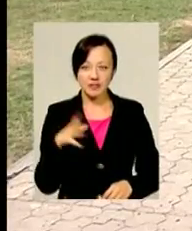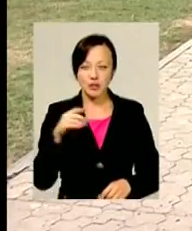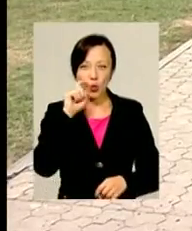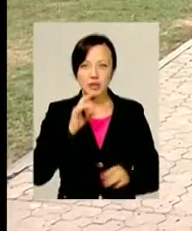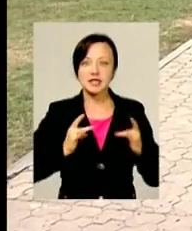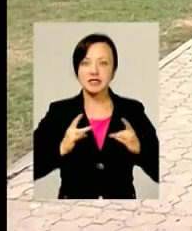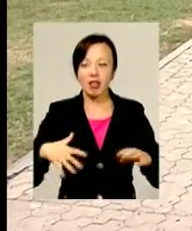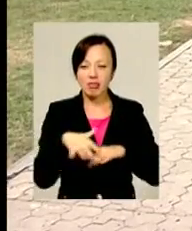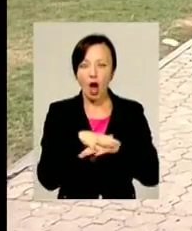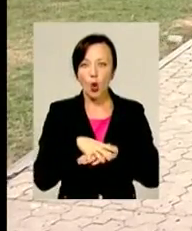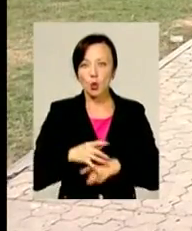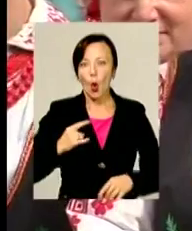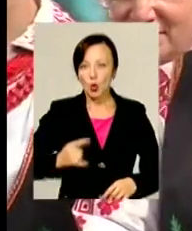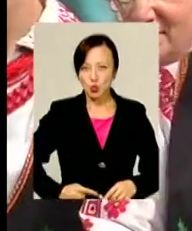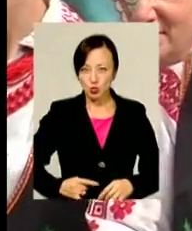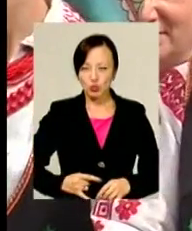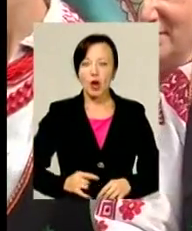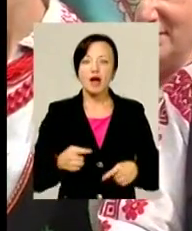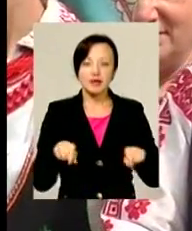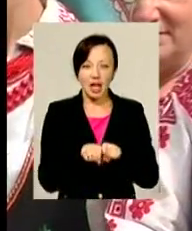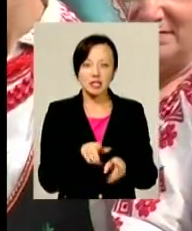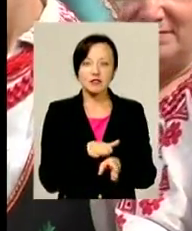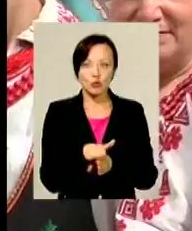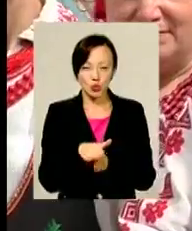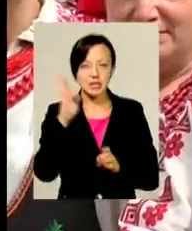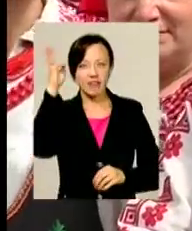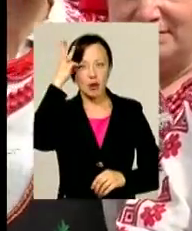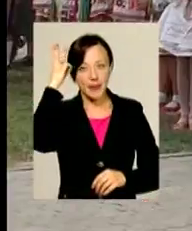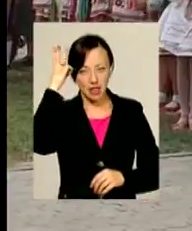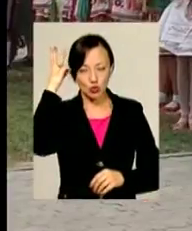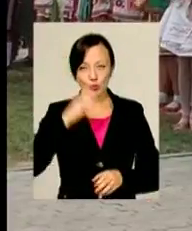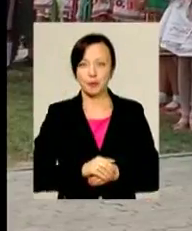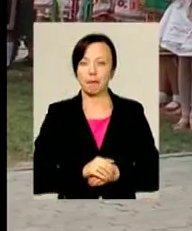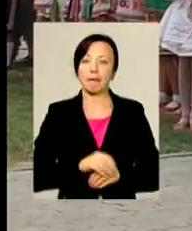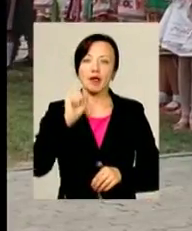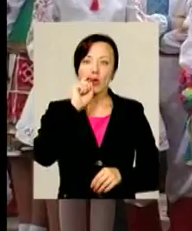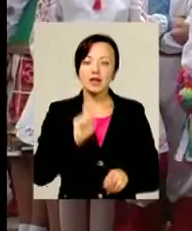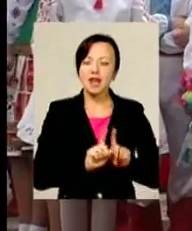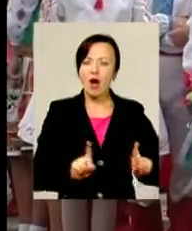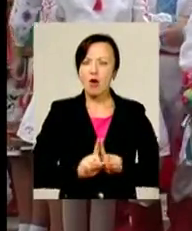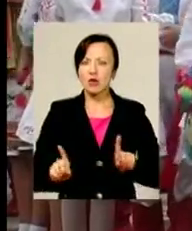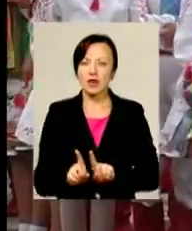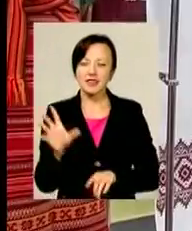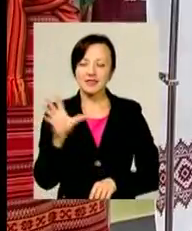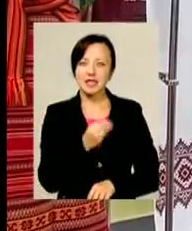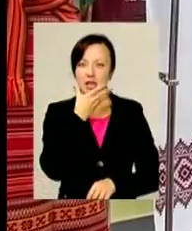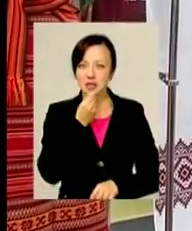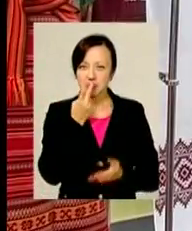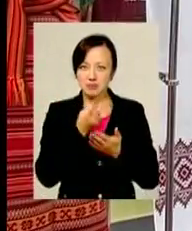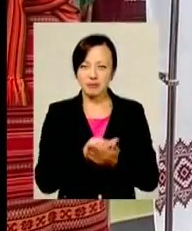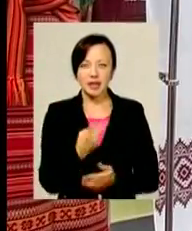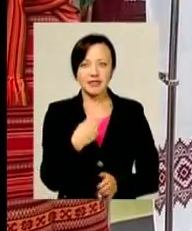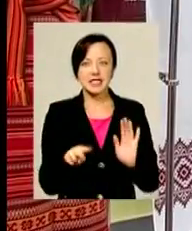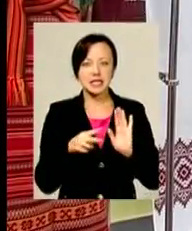свято народного костюму «Жива традиція» теж відбудеться в обласному центрі. Український колорит у всій красі представлять